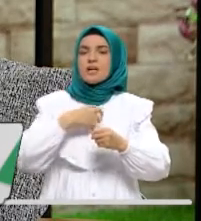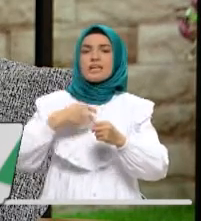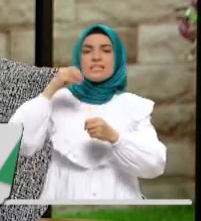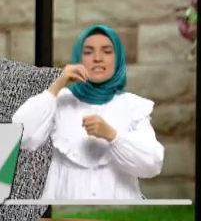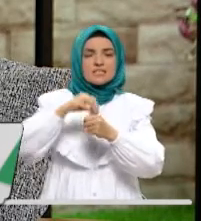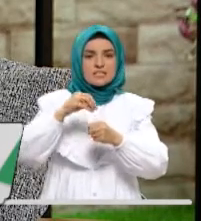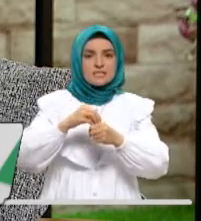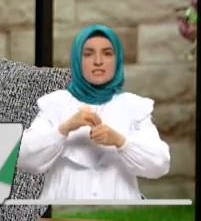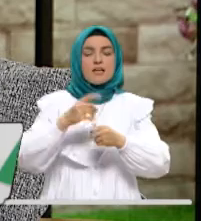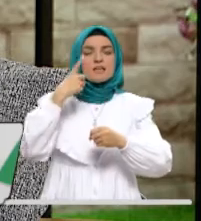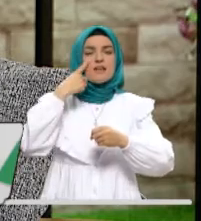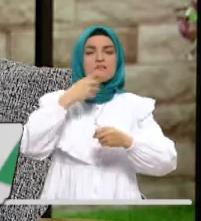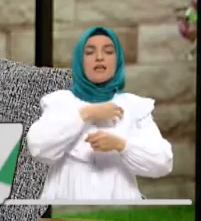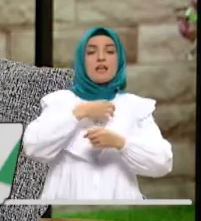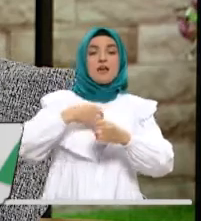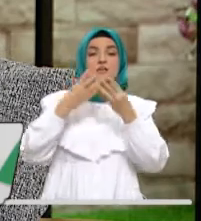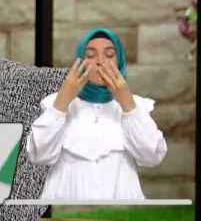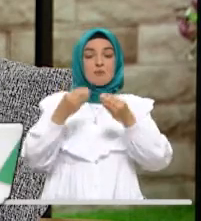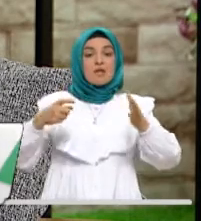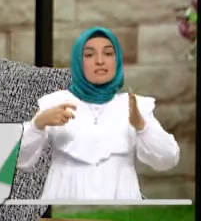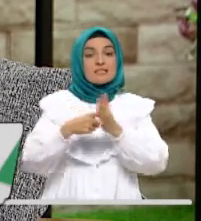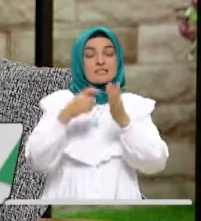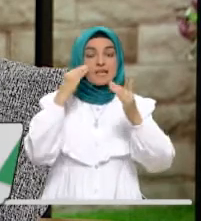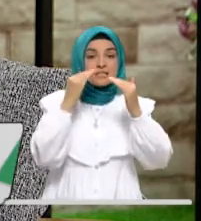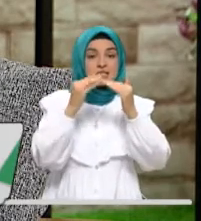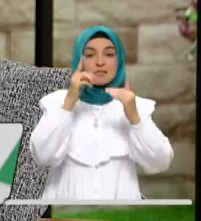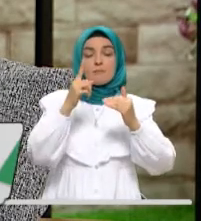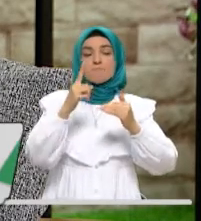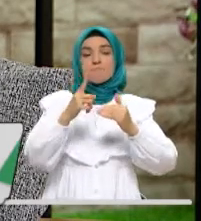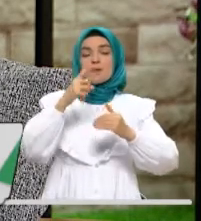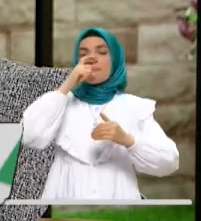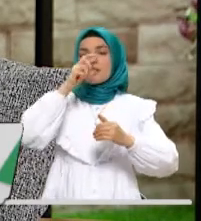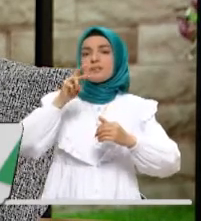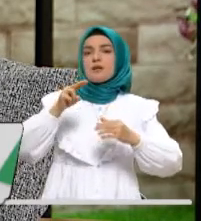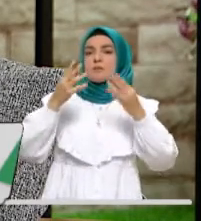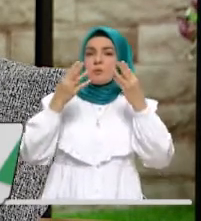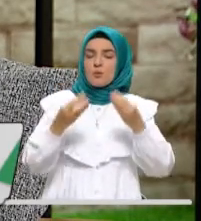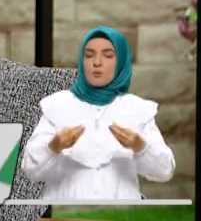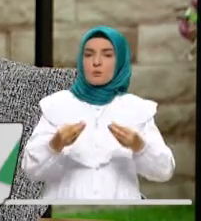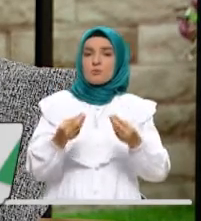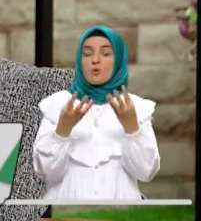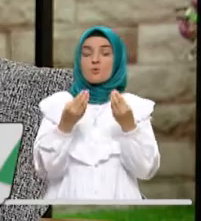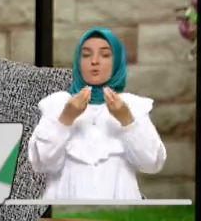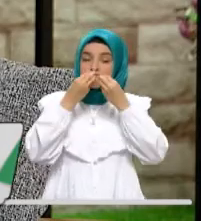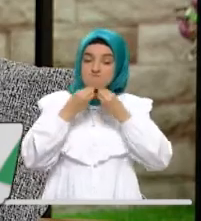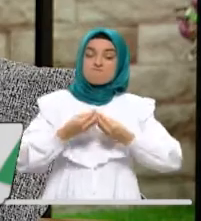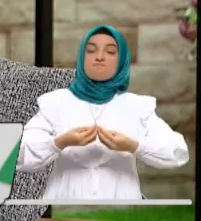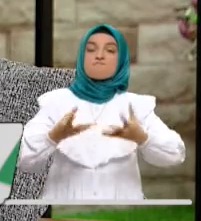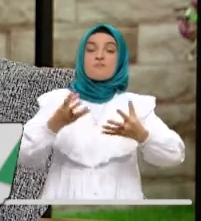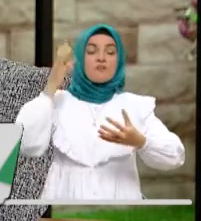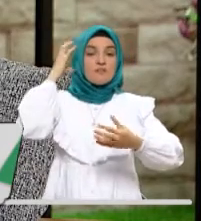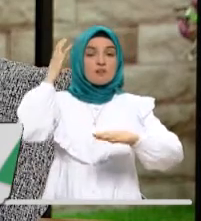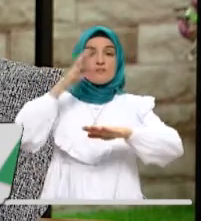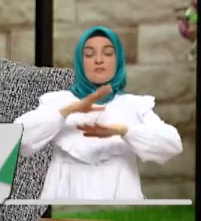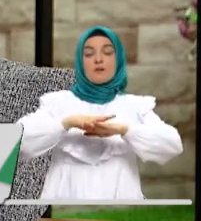valide sultanlar içerisinde devlet ana sıfatına en fazla yakışan bir padişah gibi hürmet gören ve en fazla infak eden ve vakıf yapan kişidir.